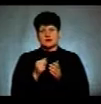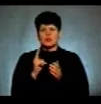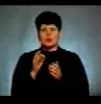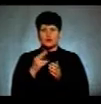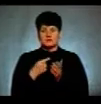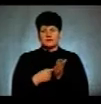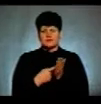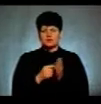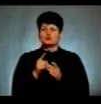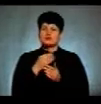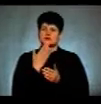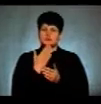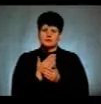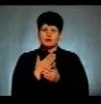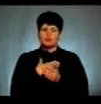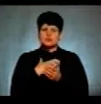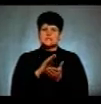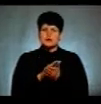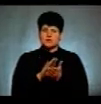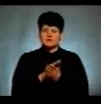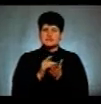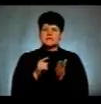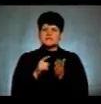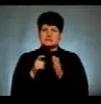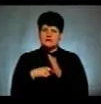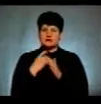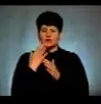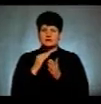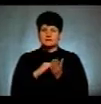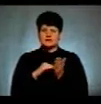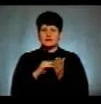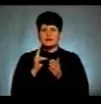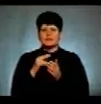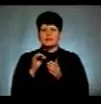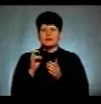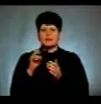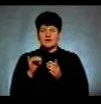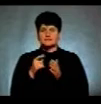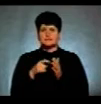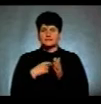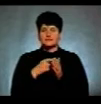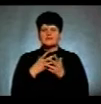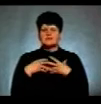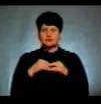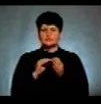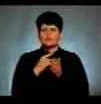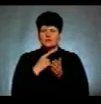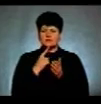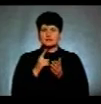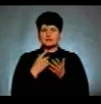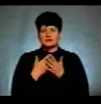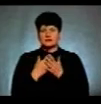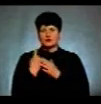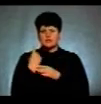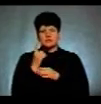підтвердження. Чому я запитую? Мої знайомі навіть зізнавалися, коли підписували декларацію сімейним лікарем, вони на сім'ю вказували, для прикладу,